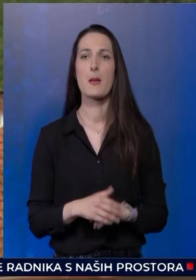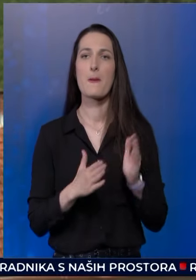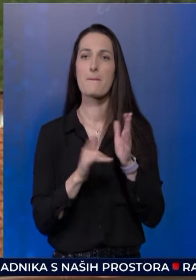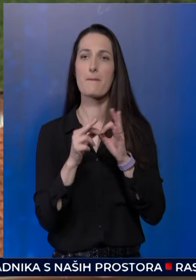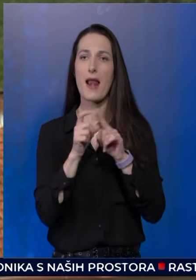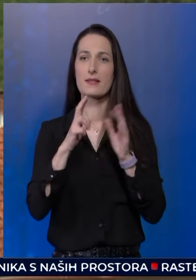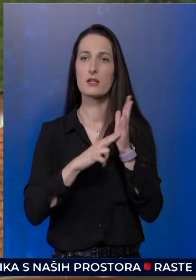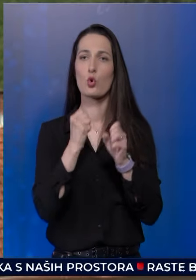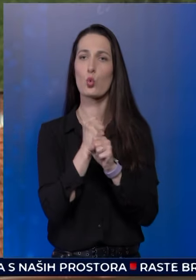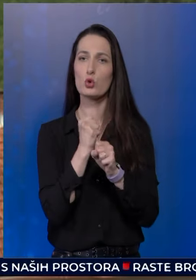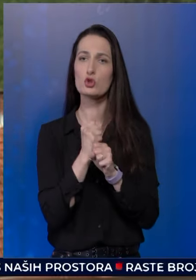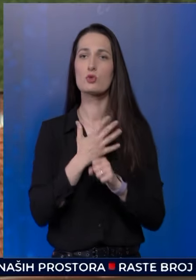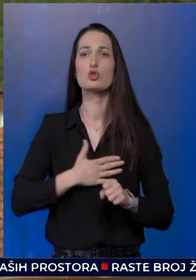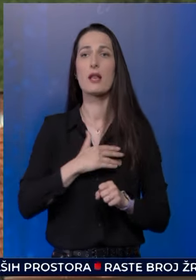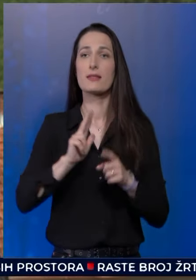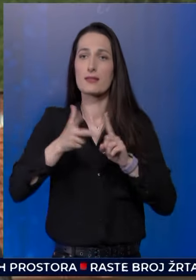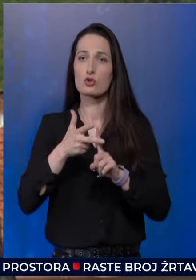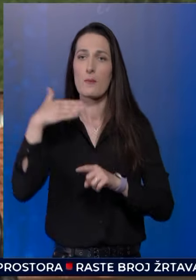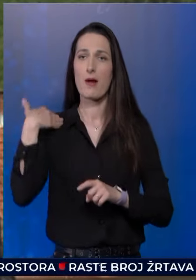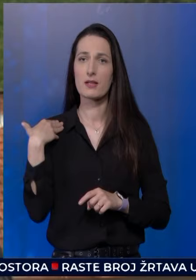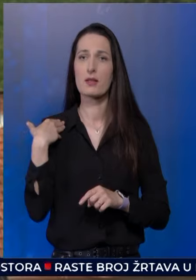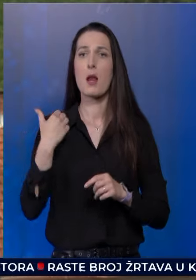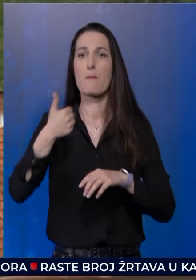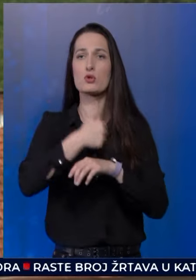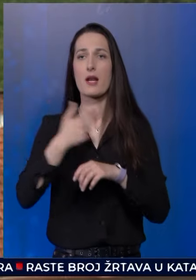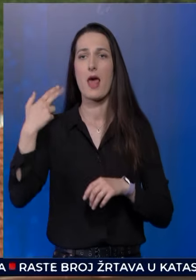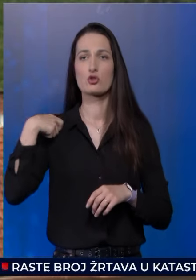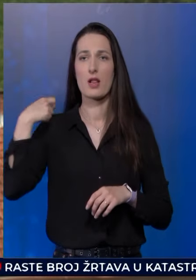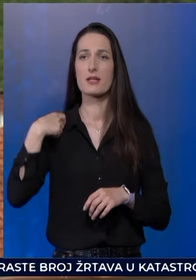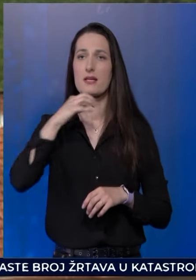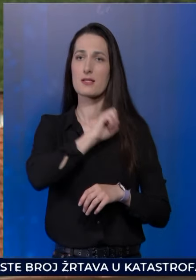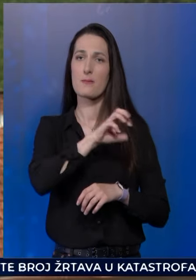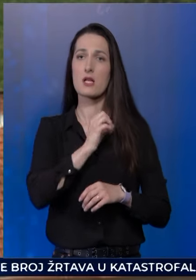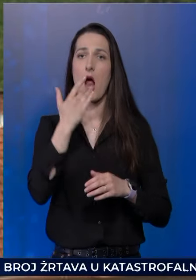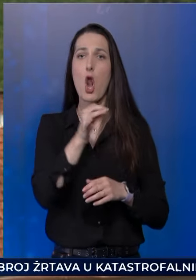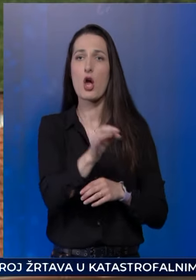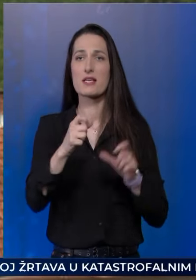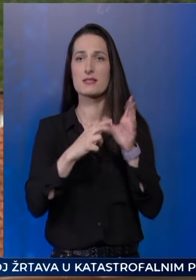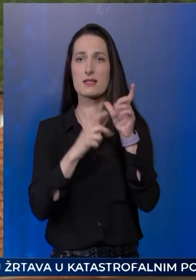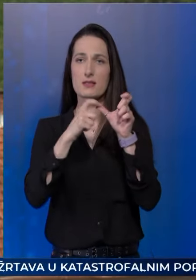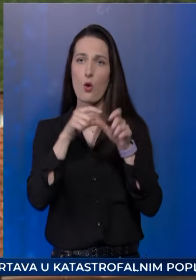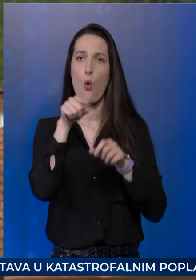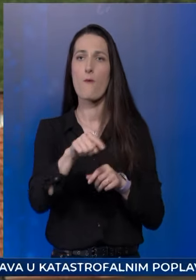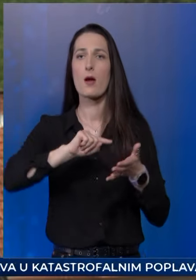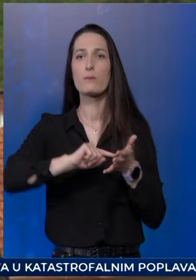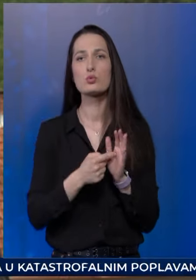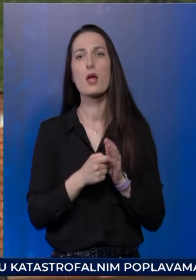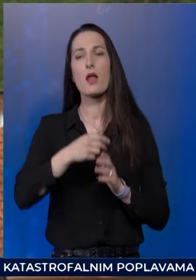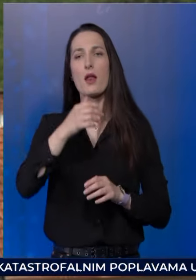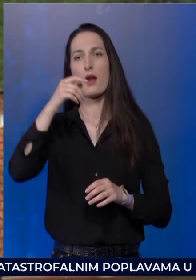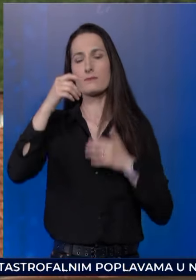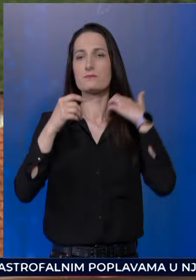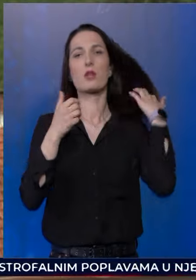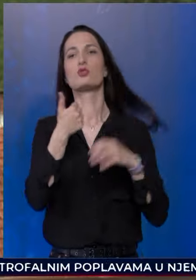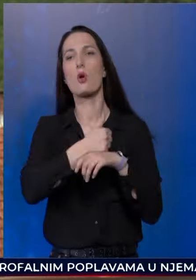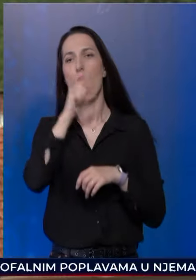Mladen Grujičić bi želio treći mandat na poziciji načelnika Srebrenice, a lokalni SNSD ovaj put na čelu općine želi